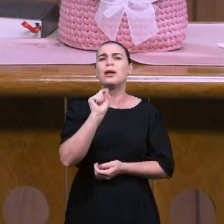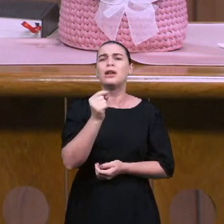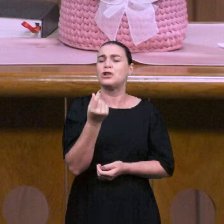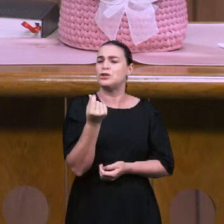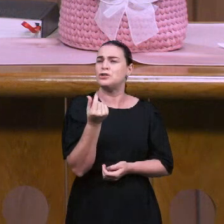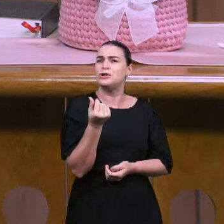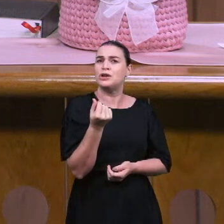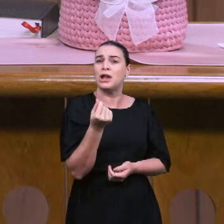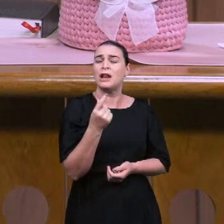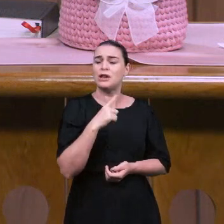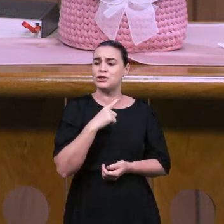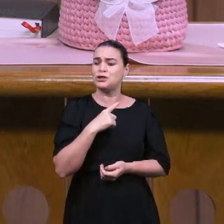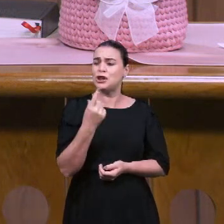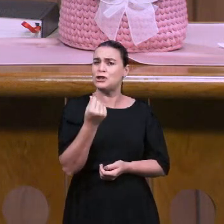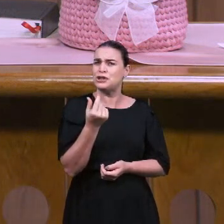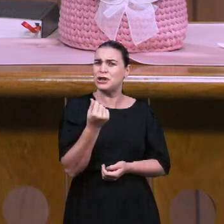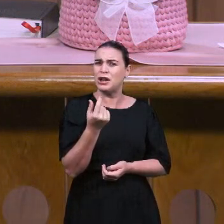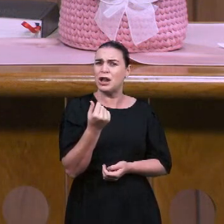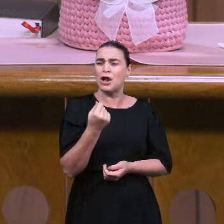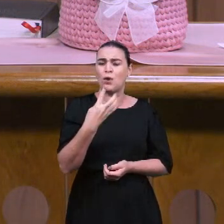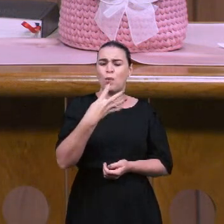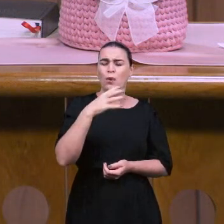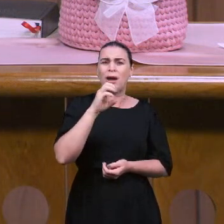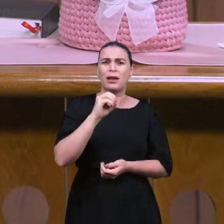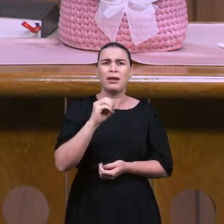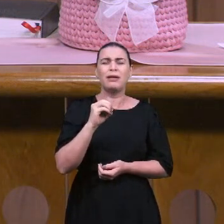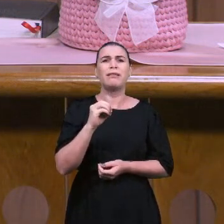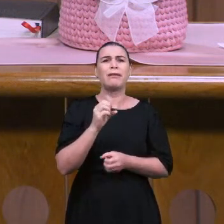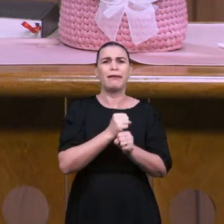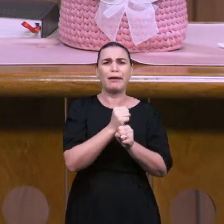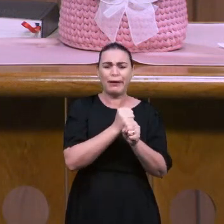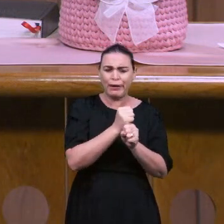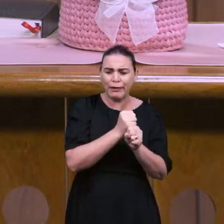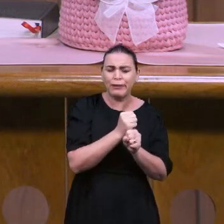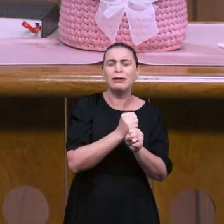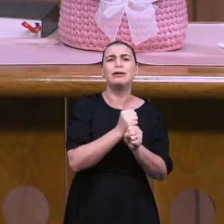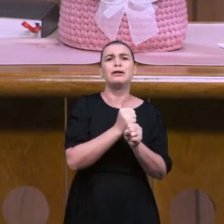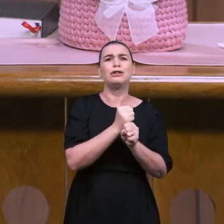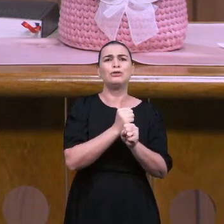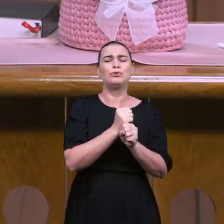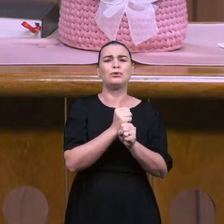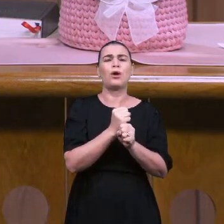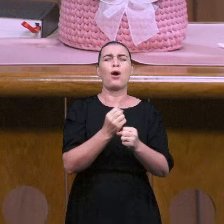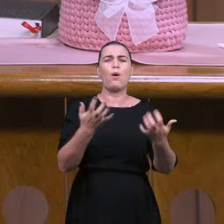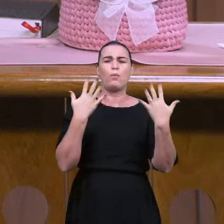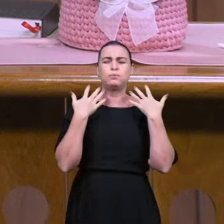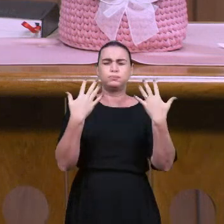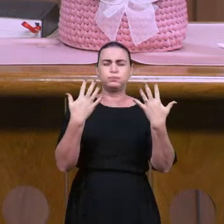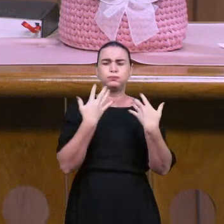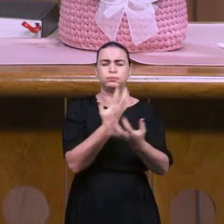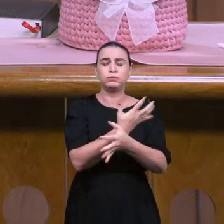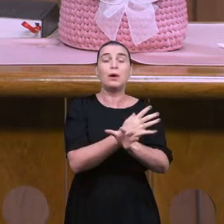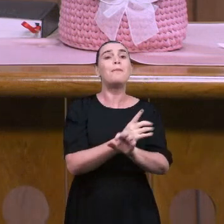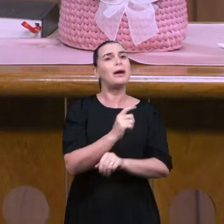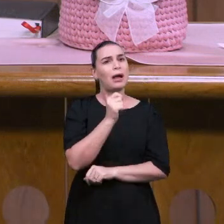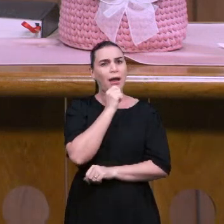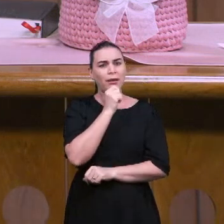Mais quel argent ils avaient, n'est-ce pas? Ils sont ramenés l'heure, l'argent, oui. Mes